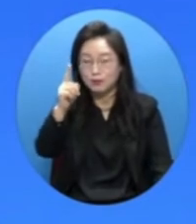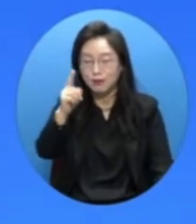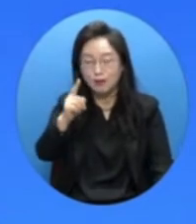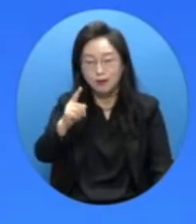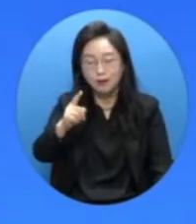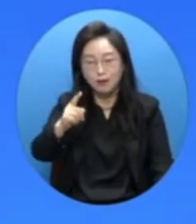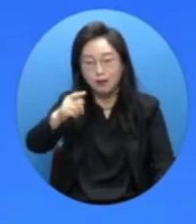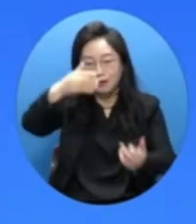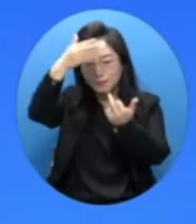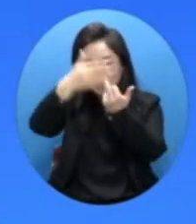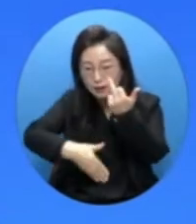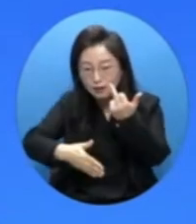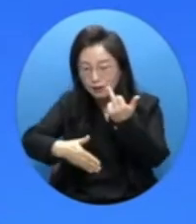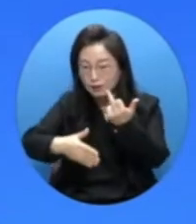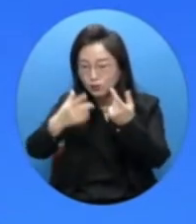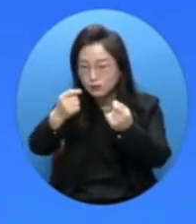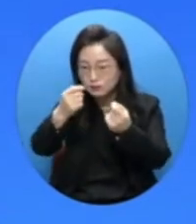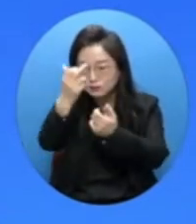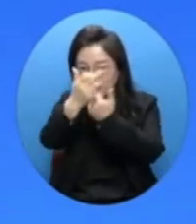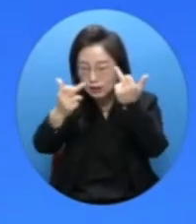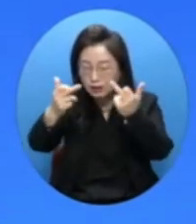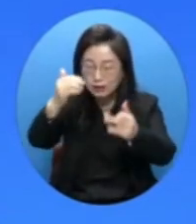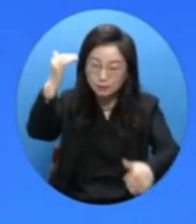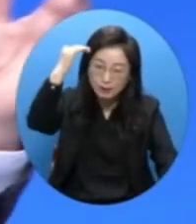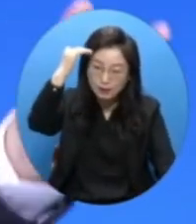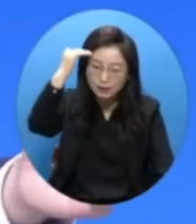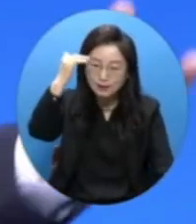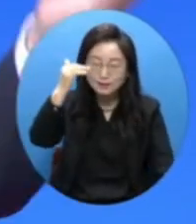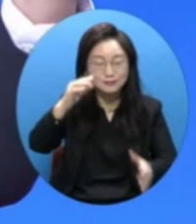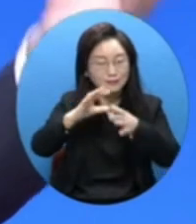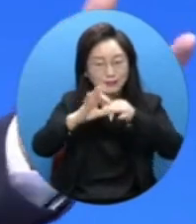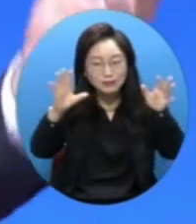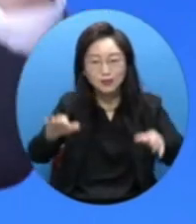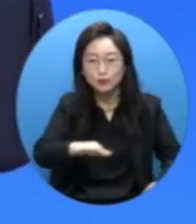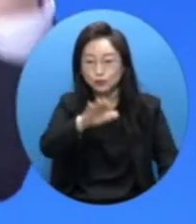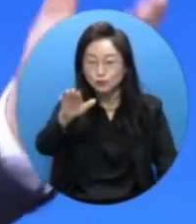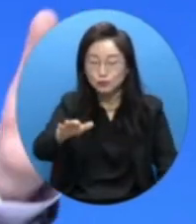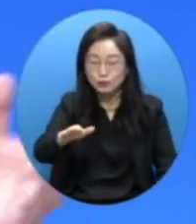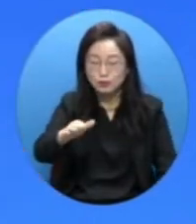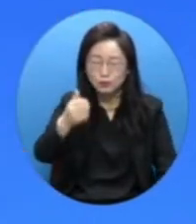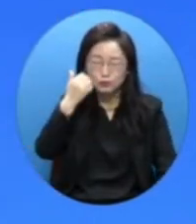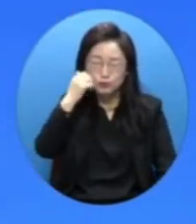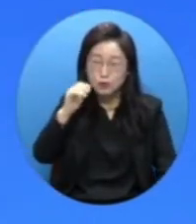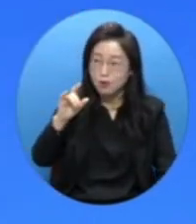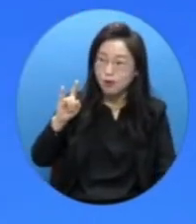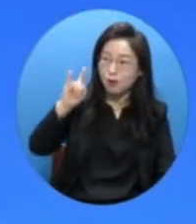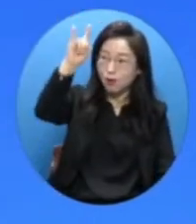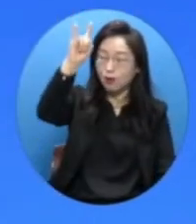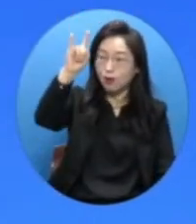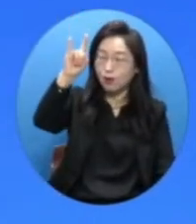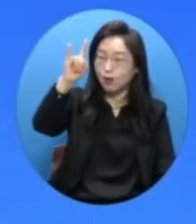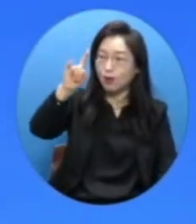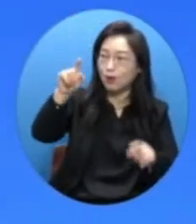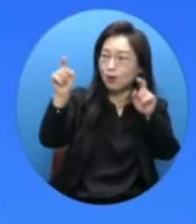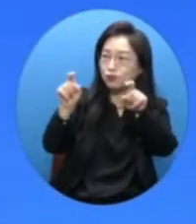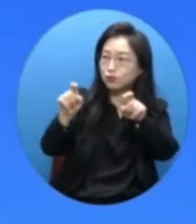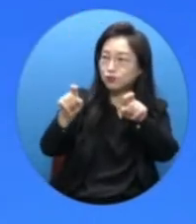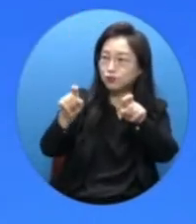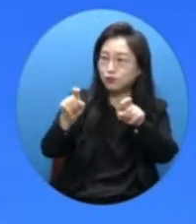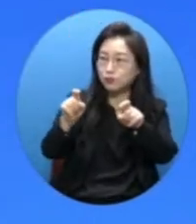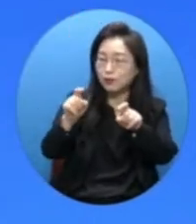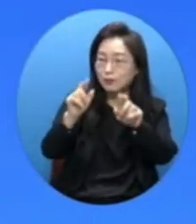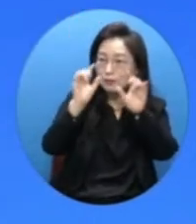그러한 산이 가로막고 있다고 할지라도 우리 앞에 아낙자도 받은 큰 거인과 같은 그런 무시무시한 사람이 우리